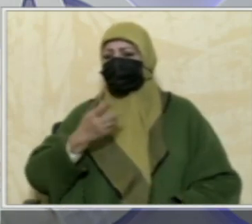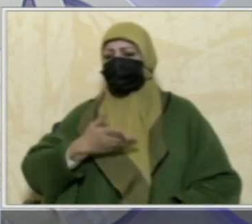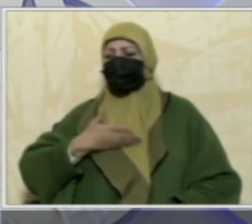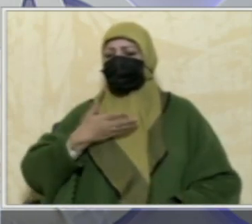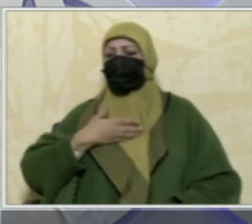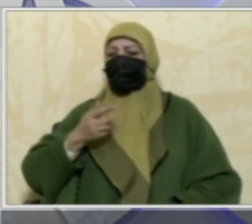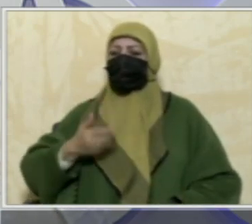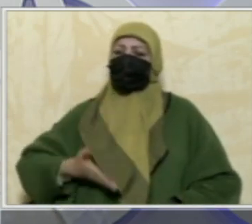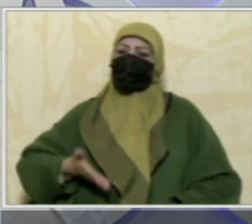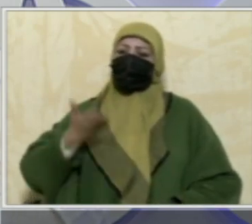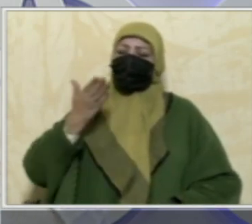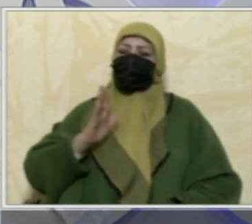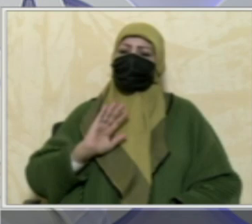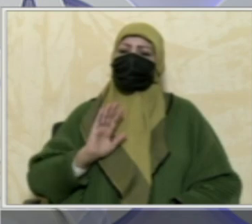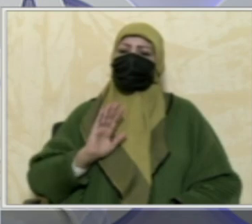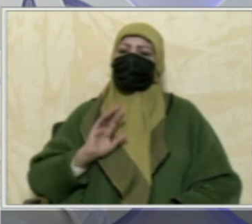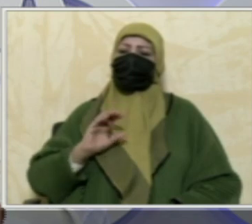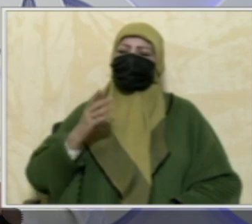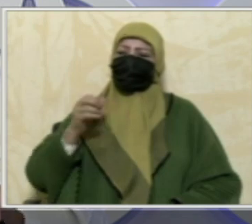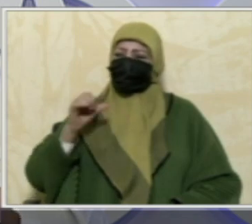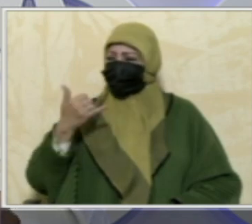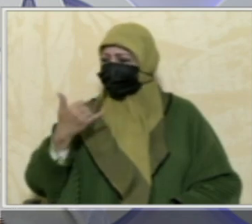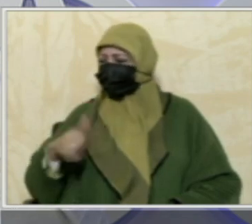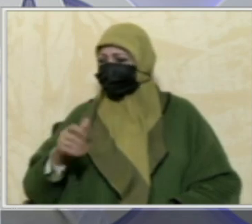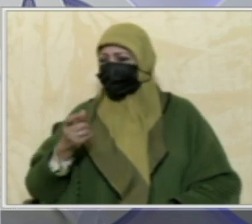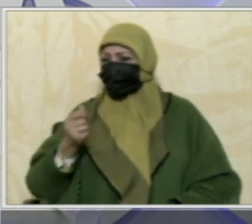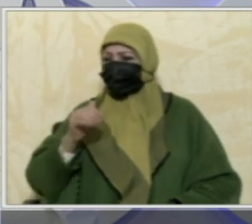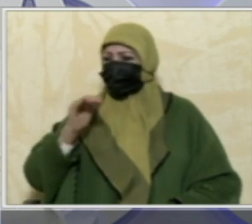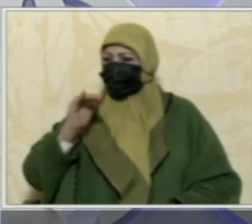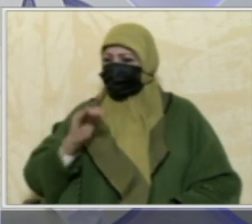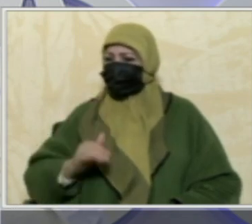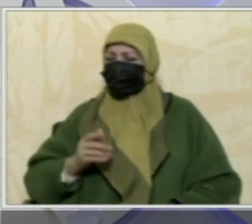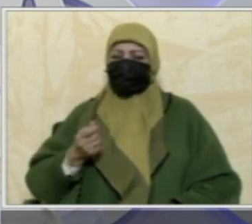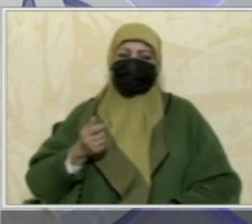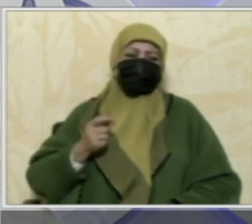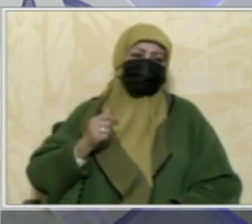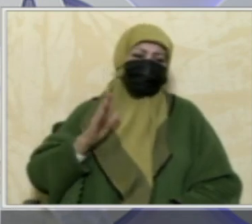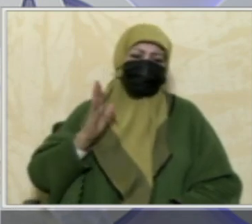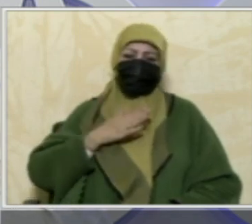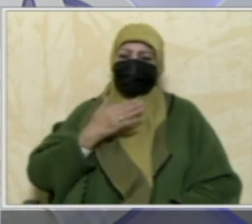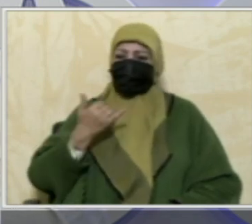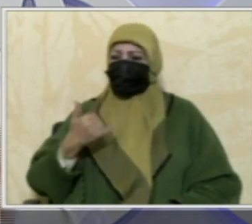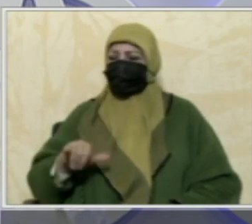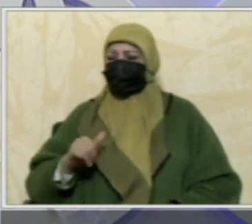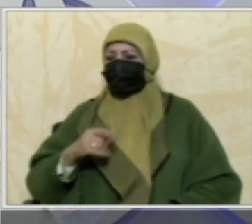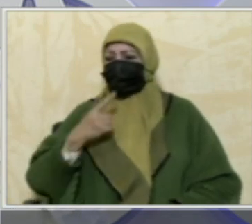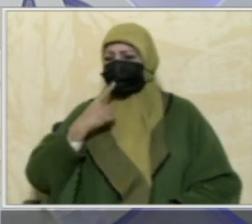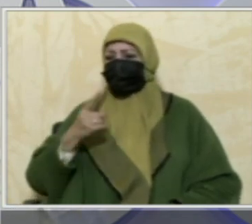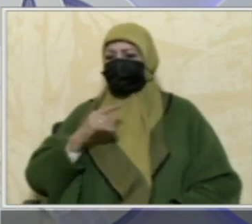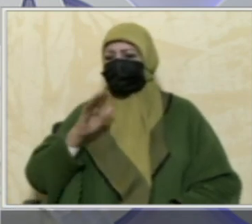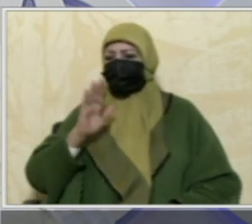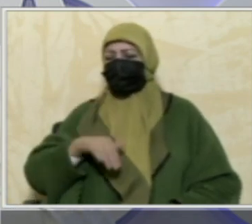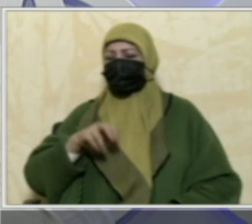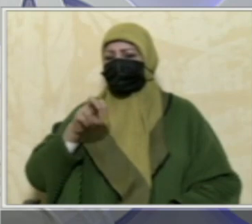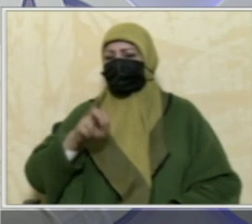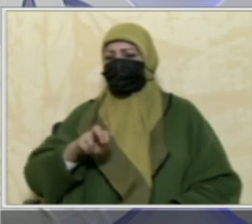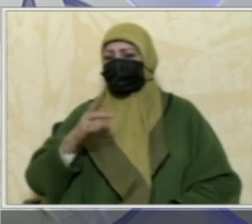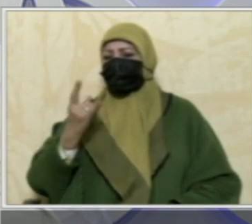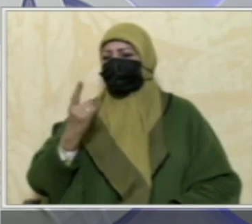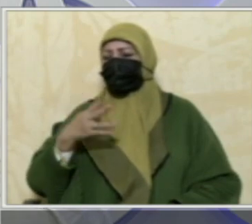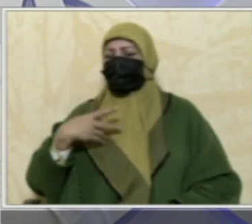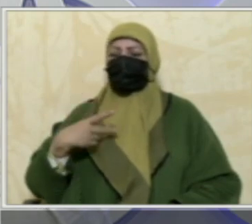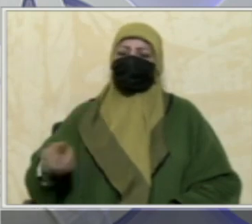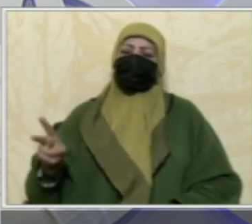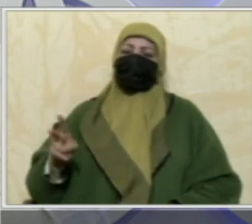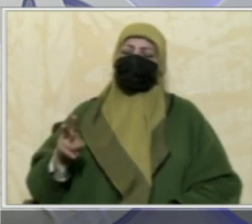تجد او ليس لك مقدره على ثمن هذا اللي عمره عام لا باس بذلك عمر 10 شهور ماشي عمره ثمانيه شهور